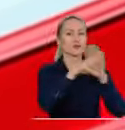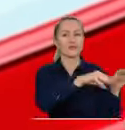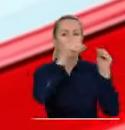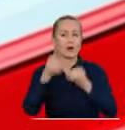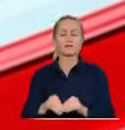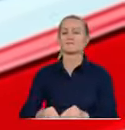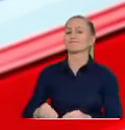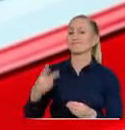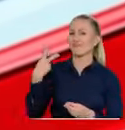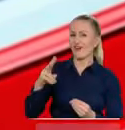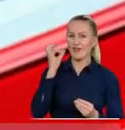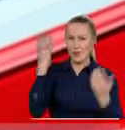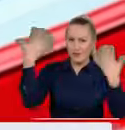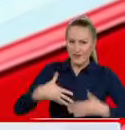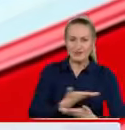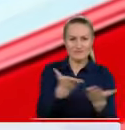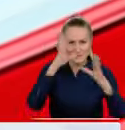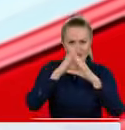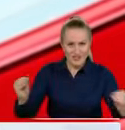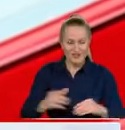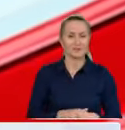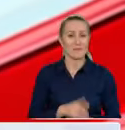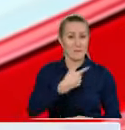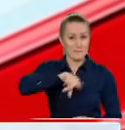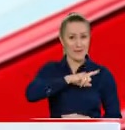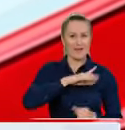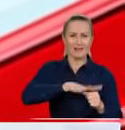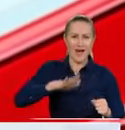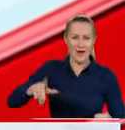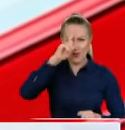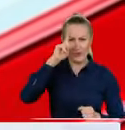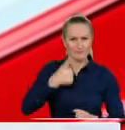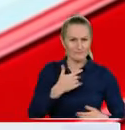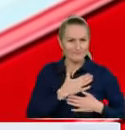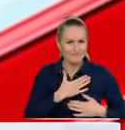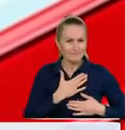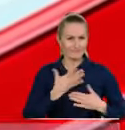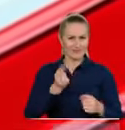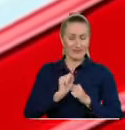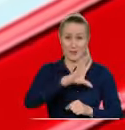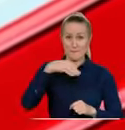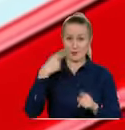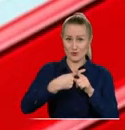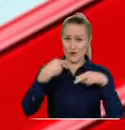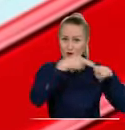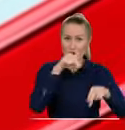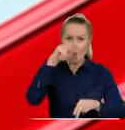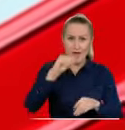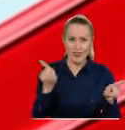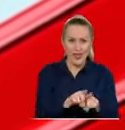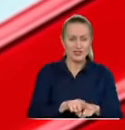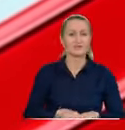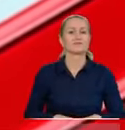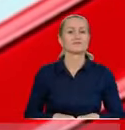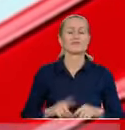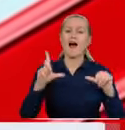dobry wieczór. Szanowni Państwo, przede wszystkim jesteśmy narodem ludzi życzliwych. Oczywiście jesteśmy też członkiem Unii Europejskiej. Ale